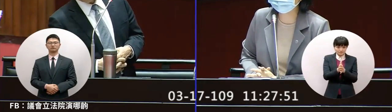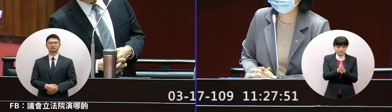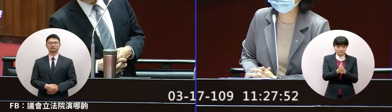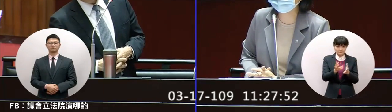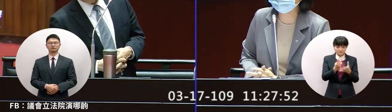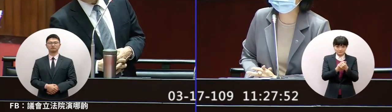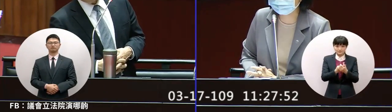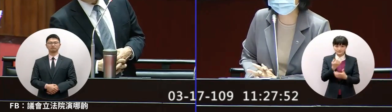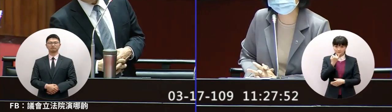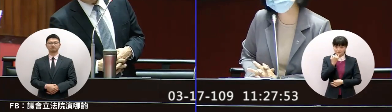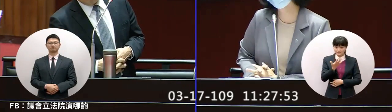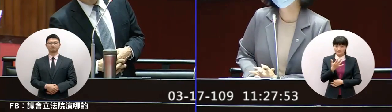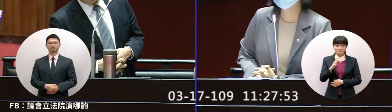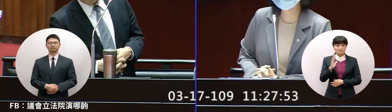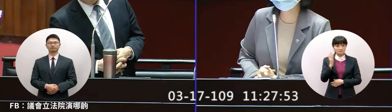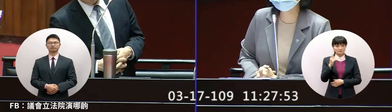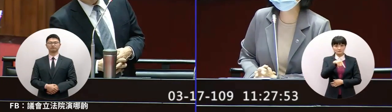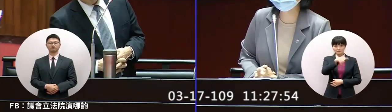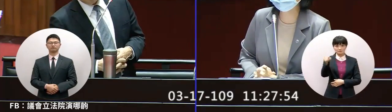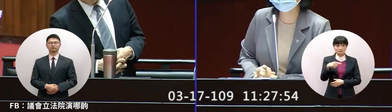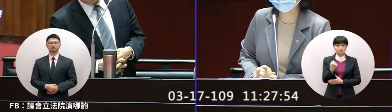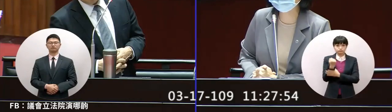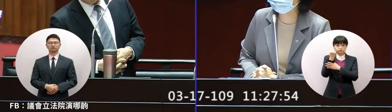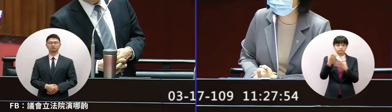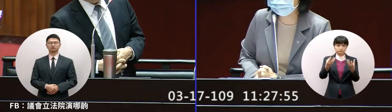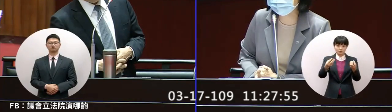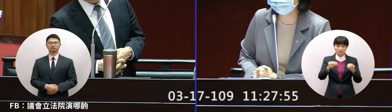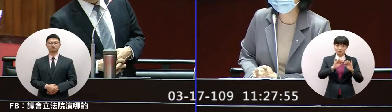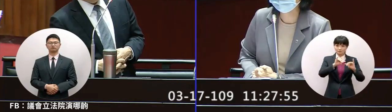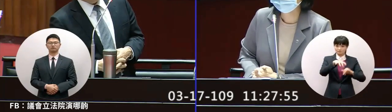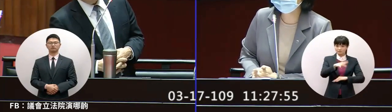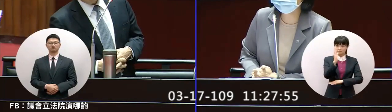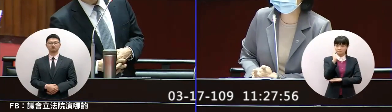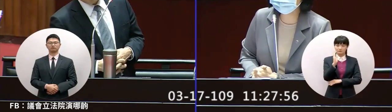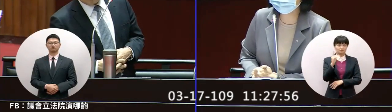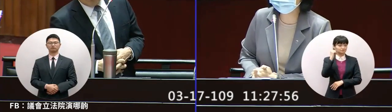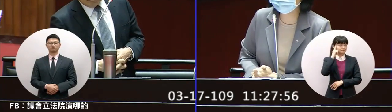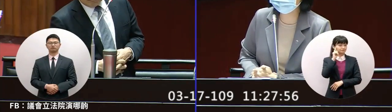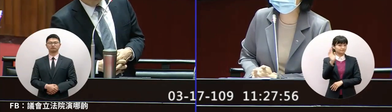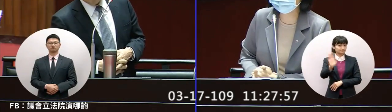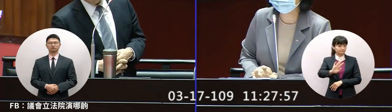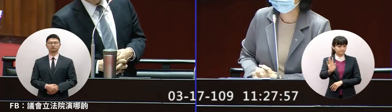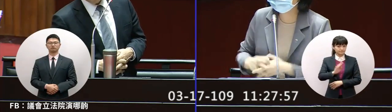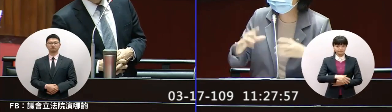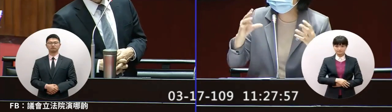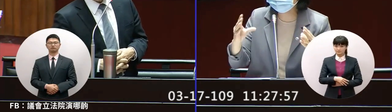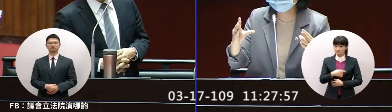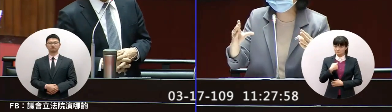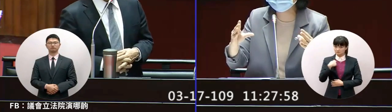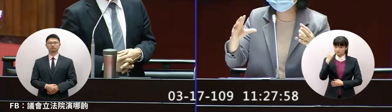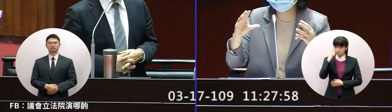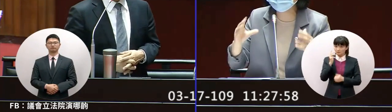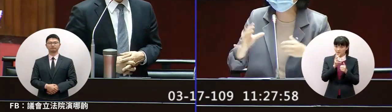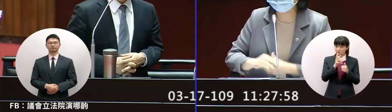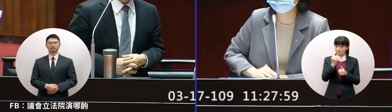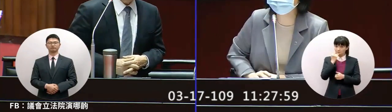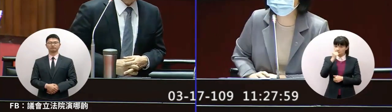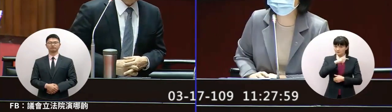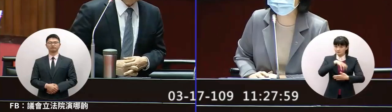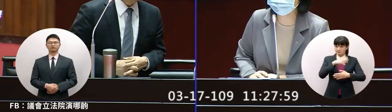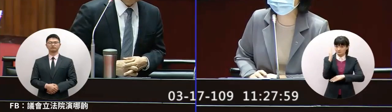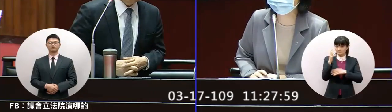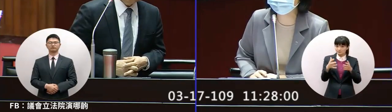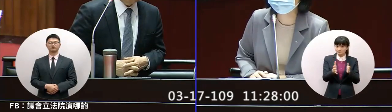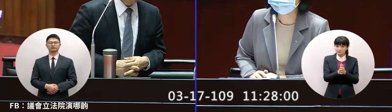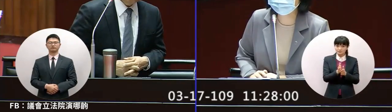其实拢得不到支持，地方政府也不太有意愿。那我们是希望说，可不可以内政部就这个共同管